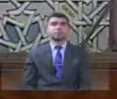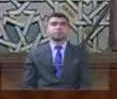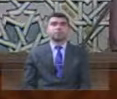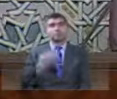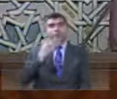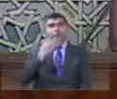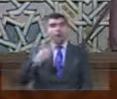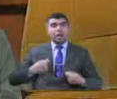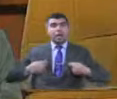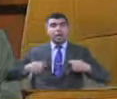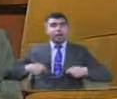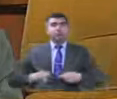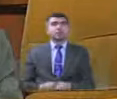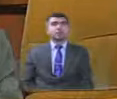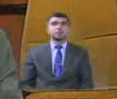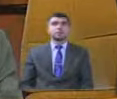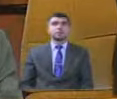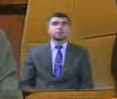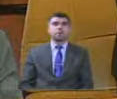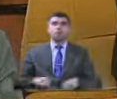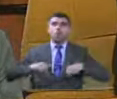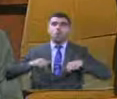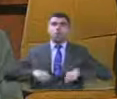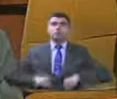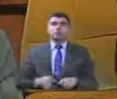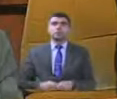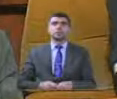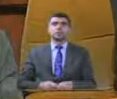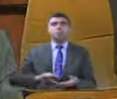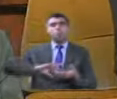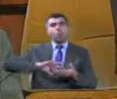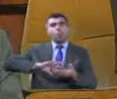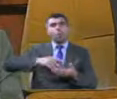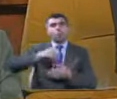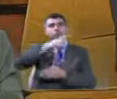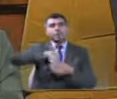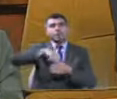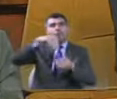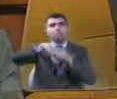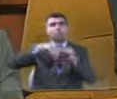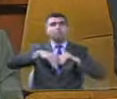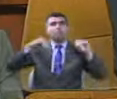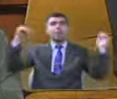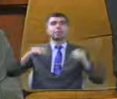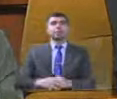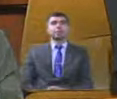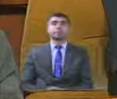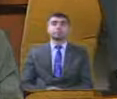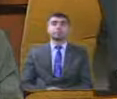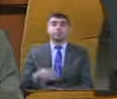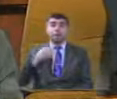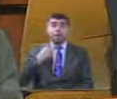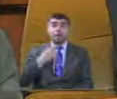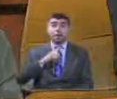شكرا السيدة الرئيسة، السادة الوزراء المحترمين، الأخوات الإخوة النواب. سيد وزير،